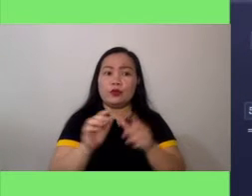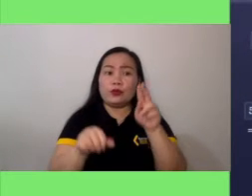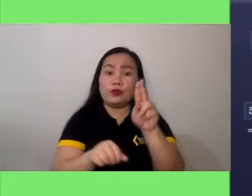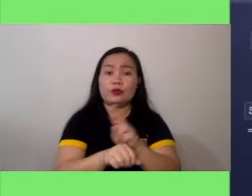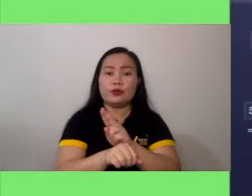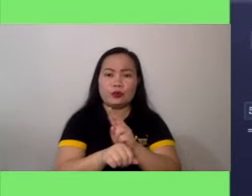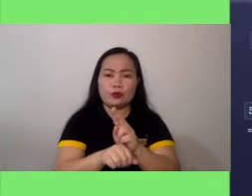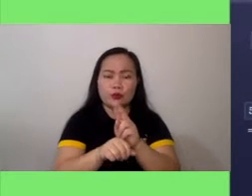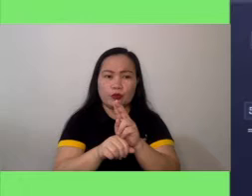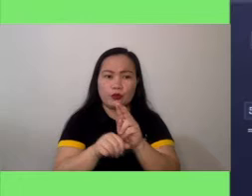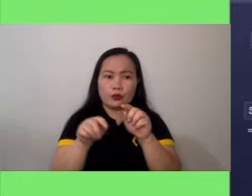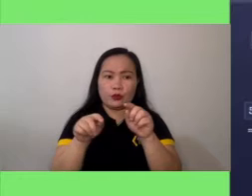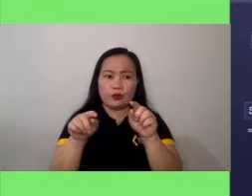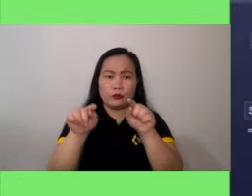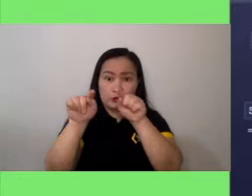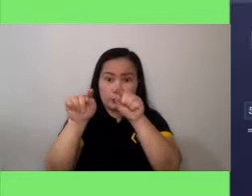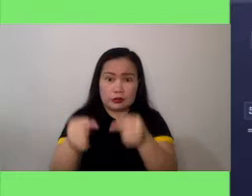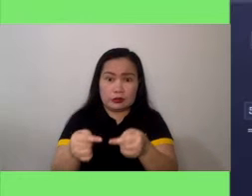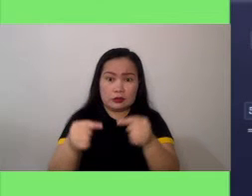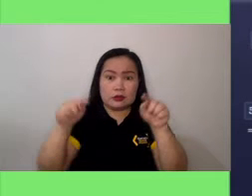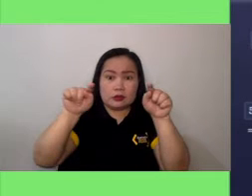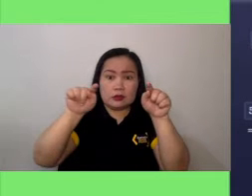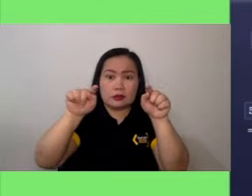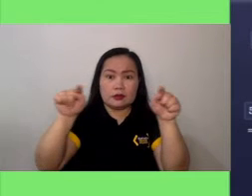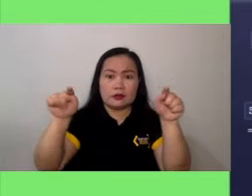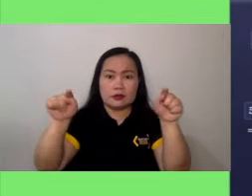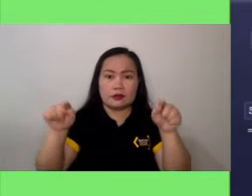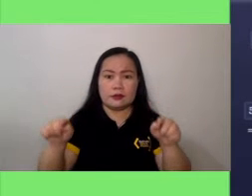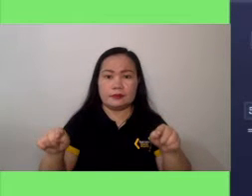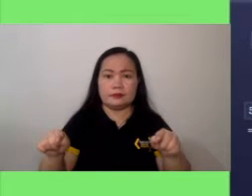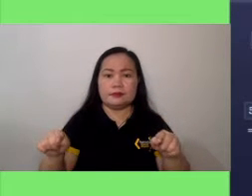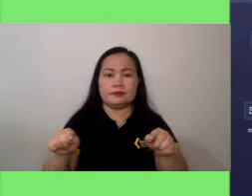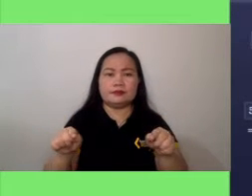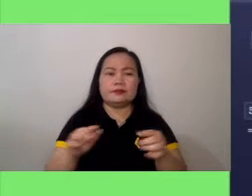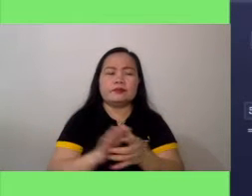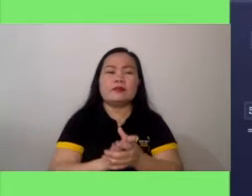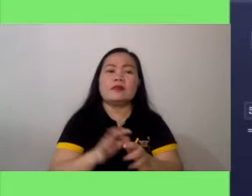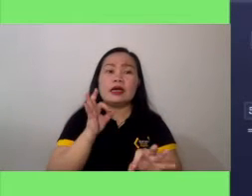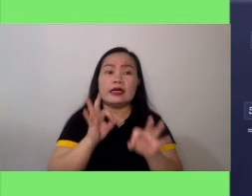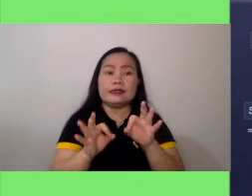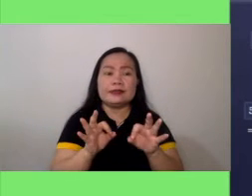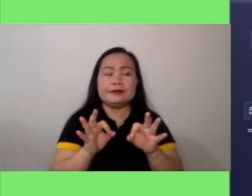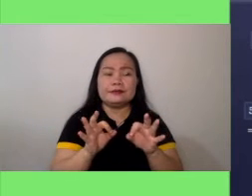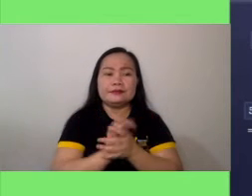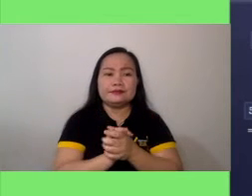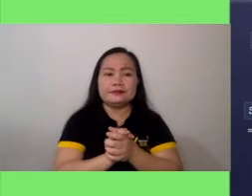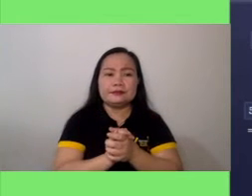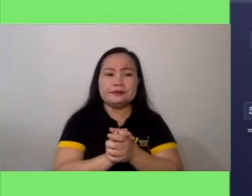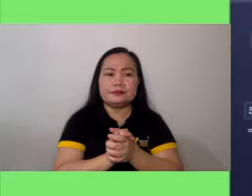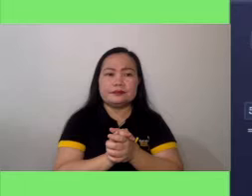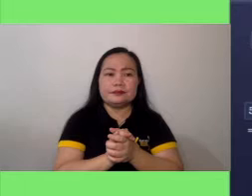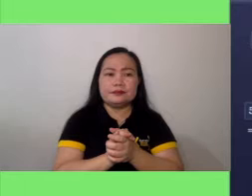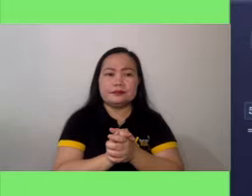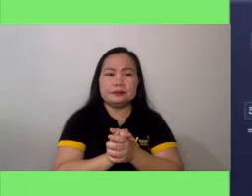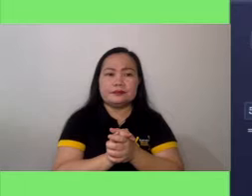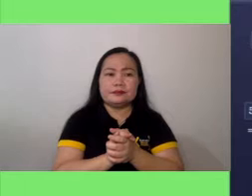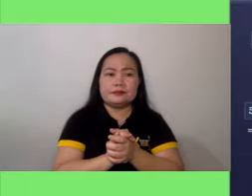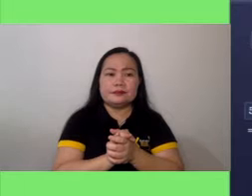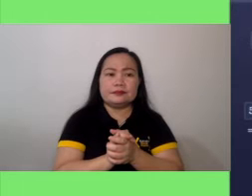I used brackets here. So, ang ginamit ko dito ay brackets. Bakit? Kasi, kapag ginamitan